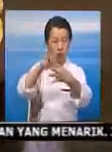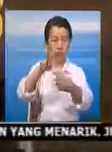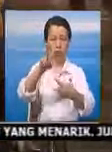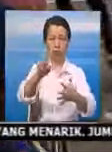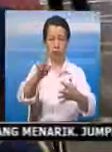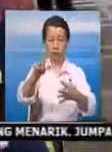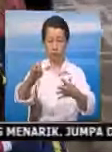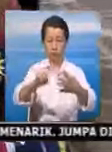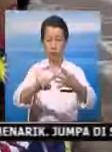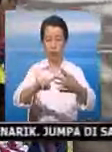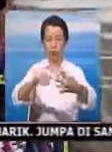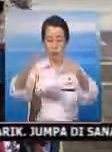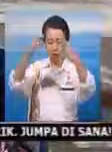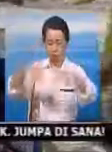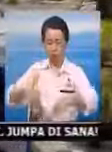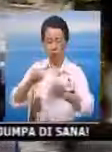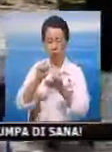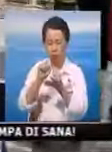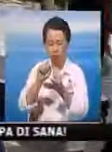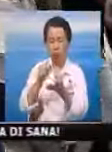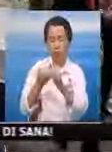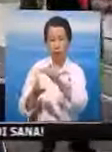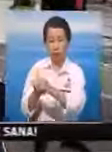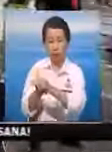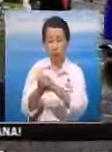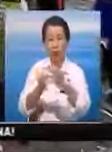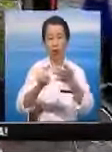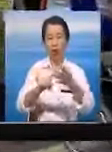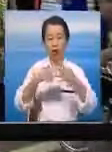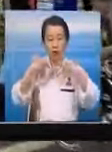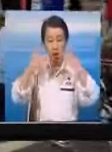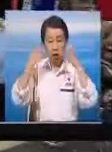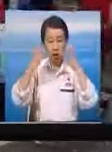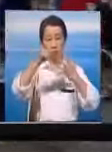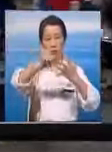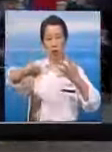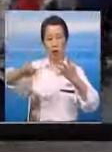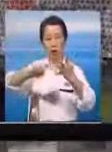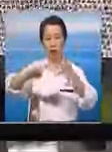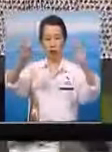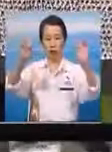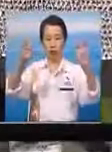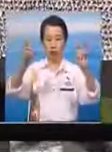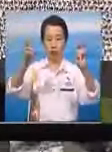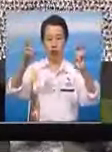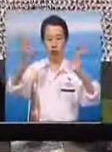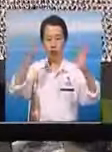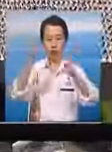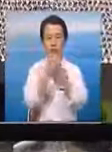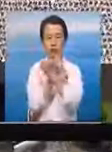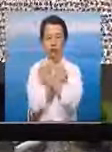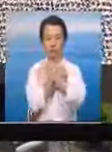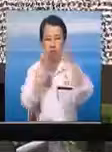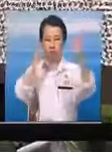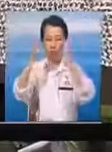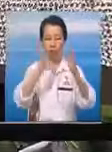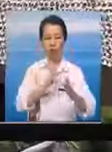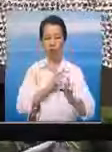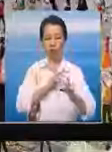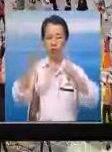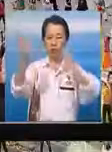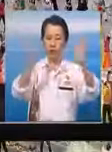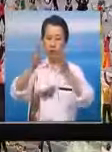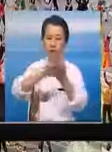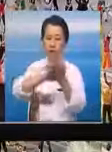2020, Keruntuhan Anai-Anai atau Rasuah, Harimau Asia dan tema Hari Kebangsaan iaitu Sayangi Malaysiaku,